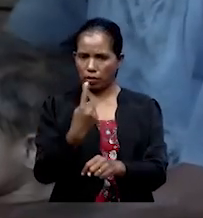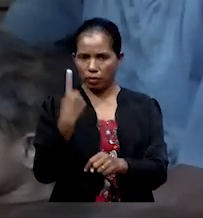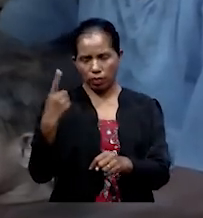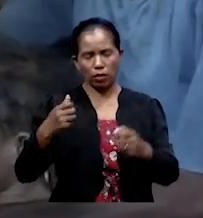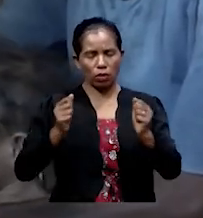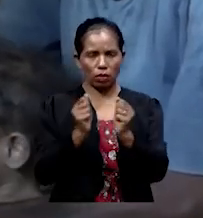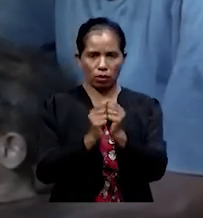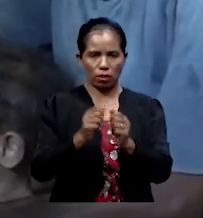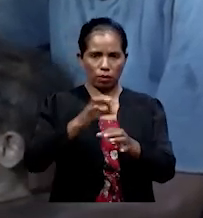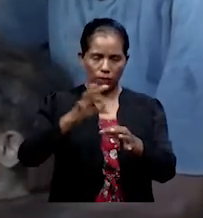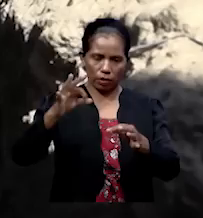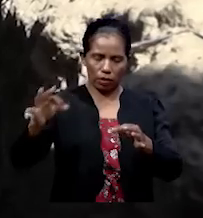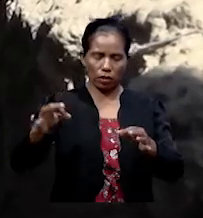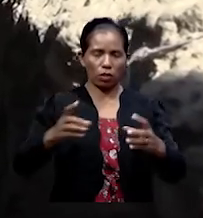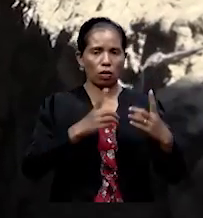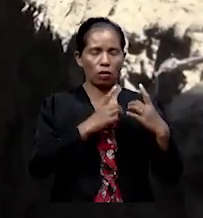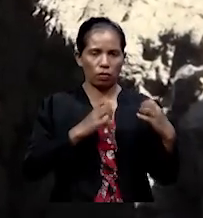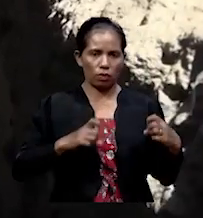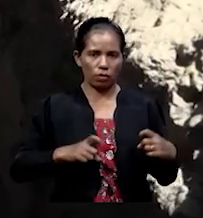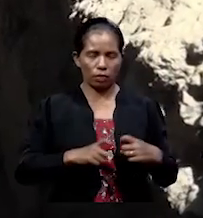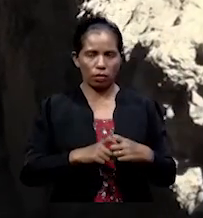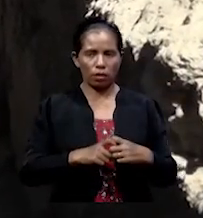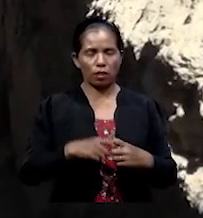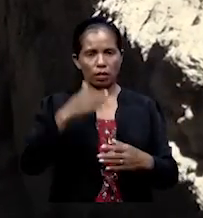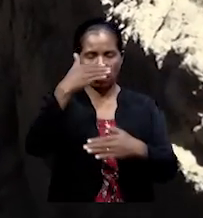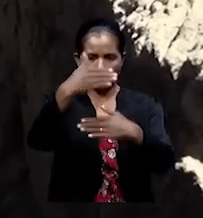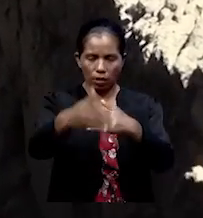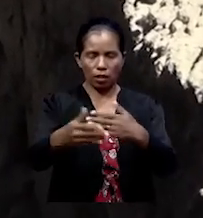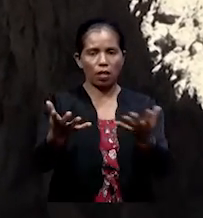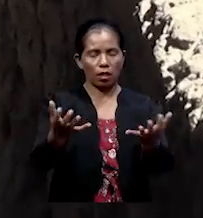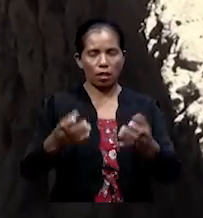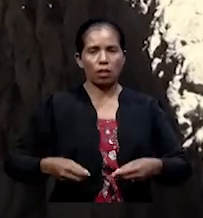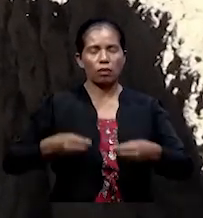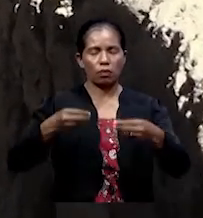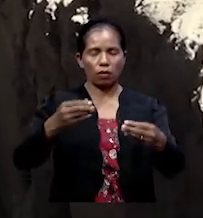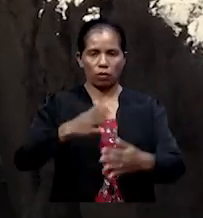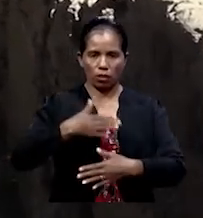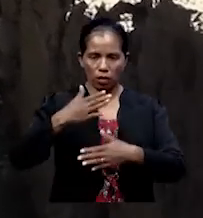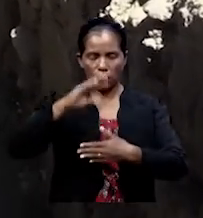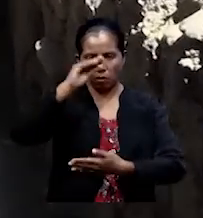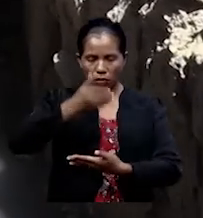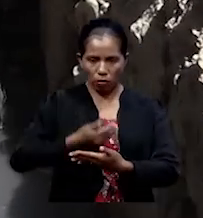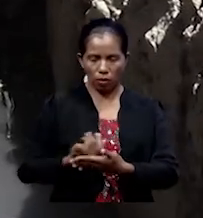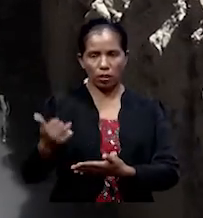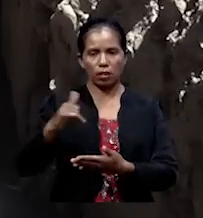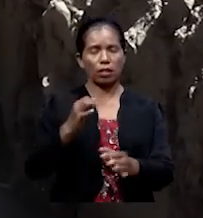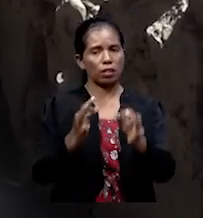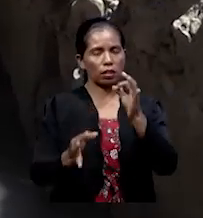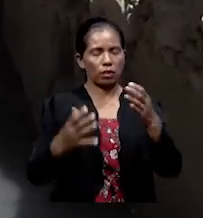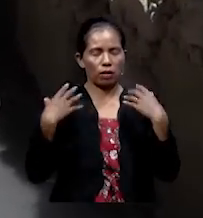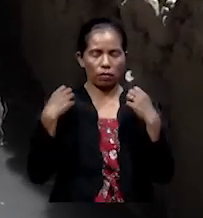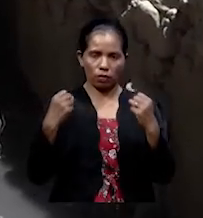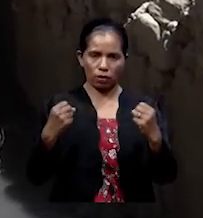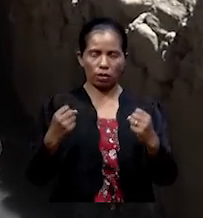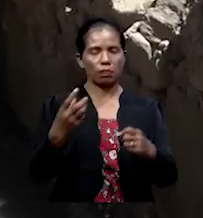espiritu ho fuang barani, ho dihakat ba oing, tandet hakara fok solok ba uang sira, maski ho forsa nebe na tong.